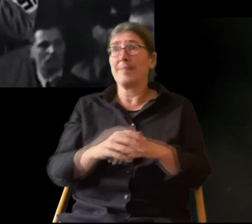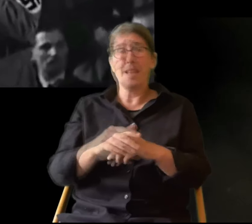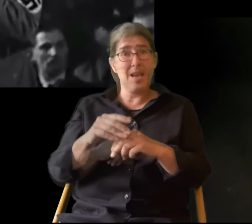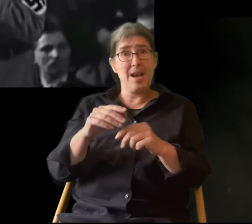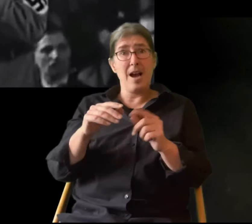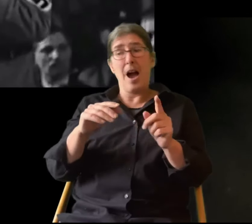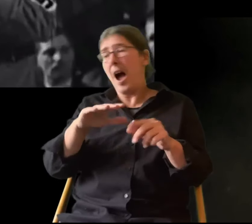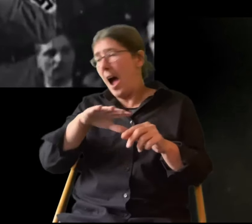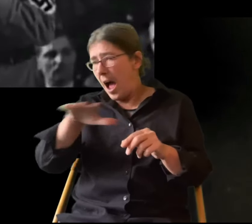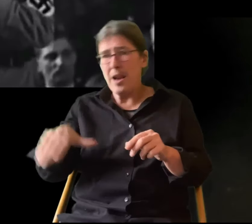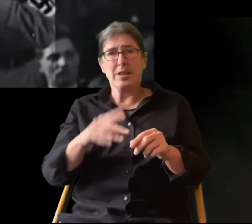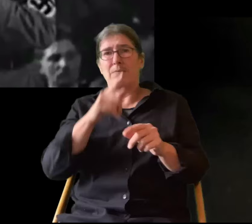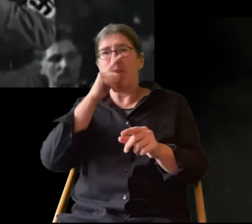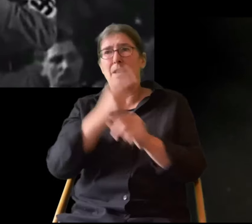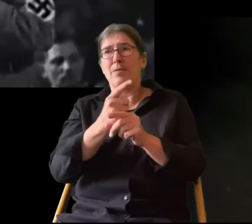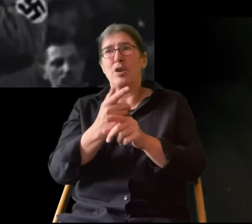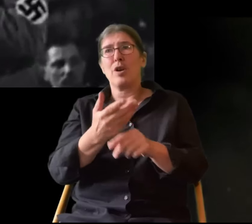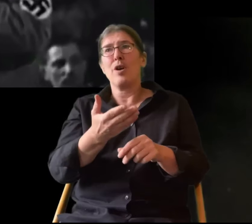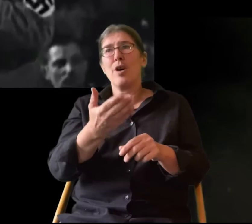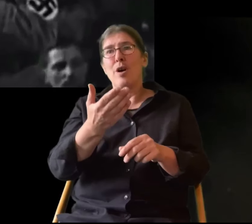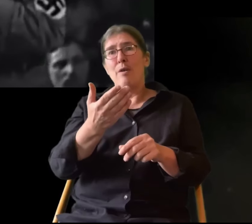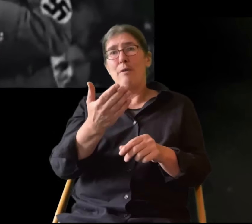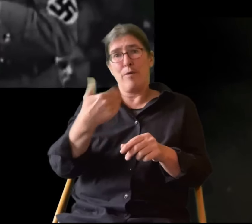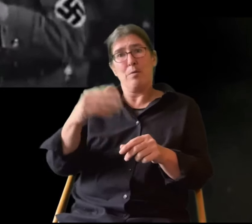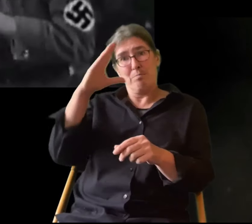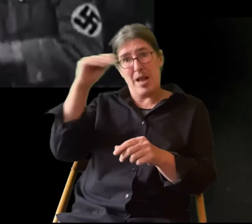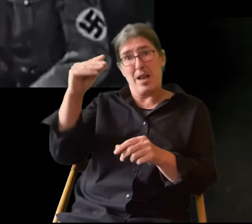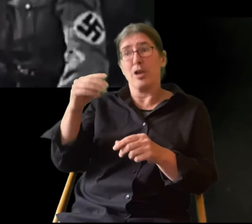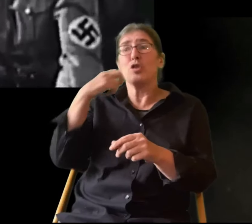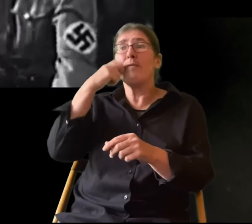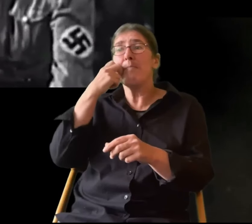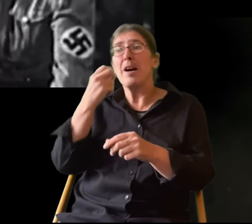ist auch eine forderung nach senden